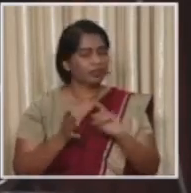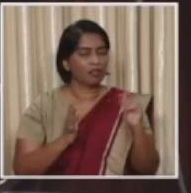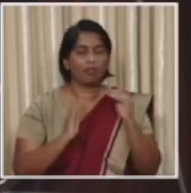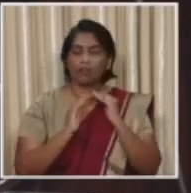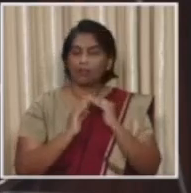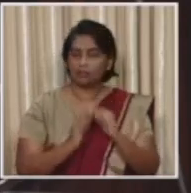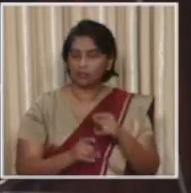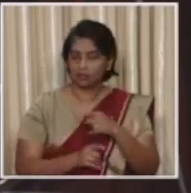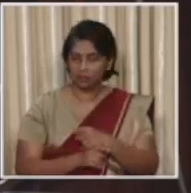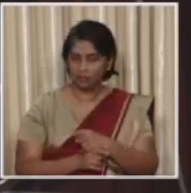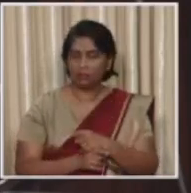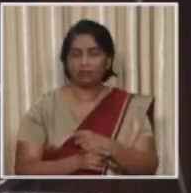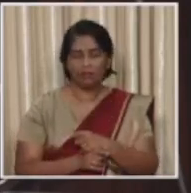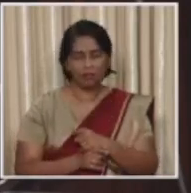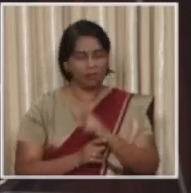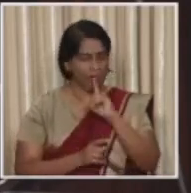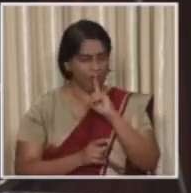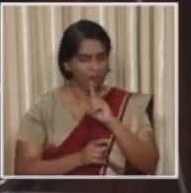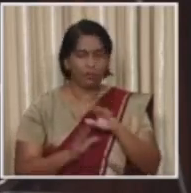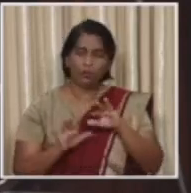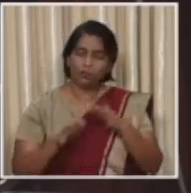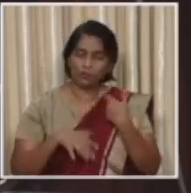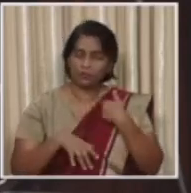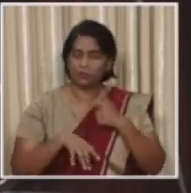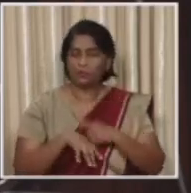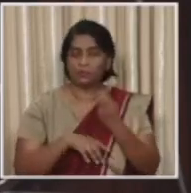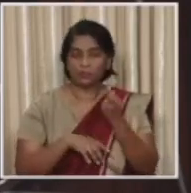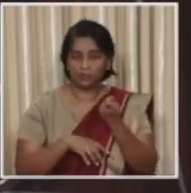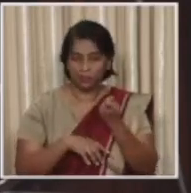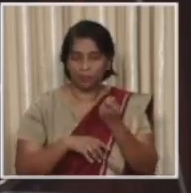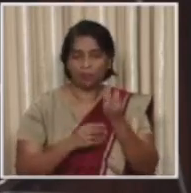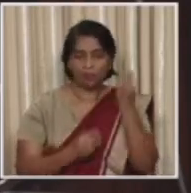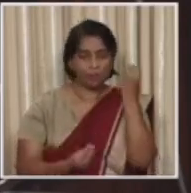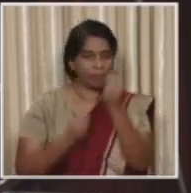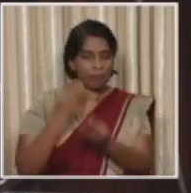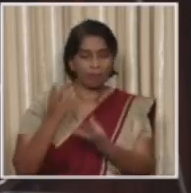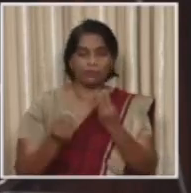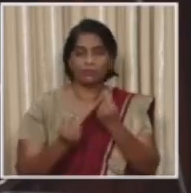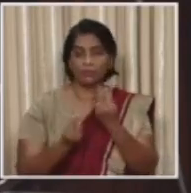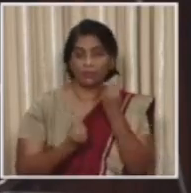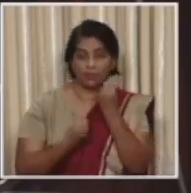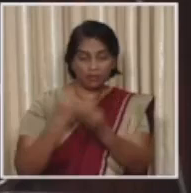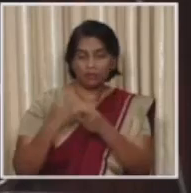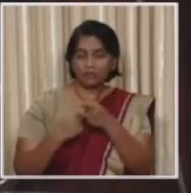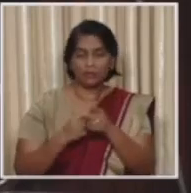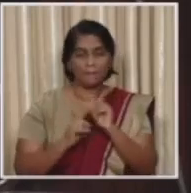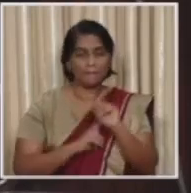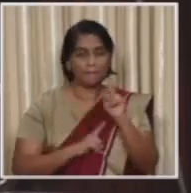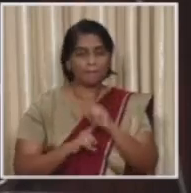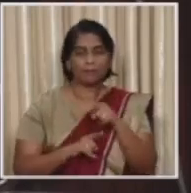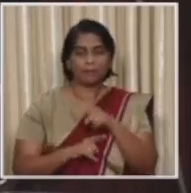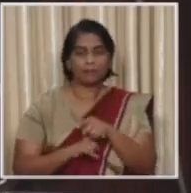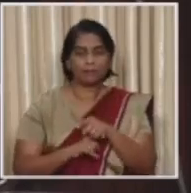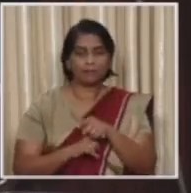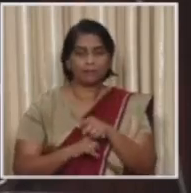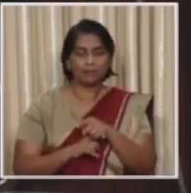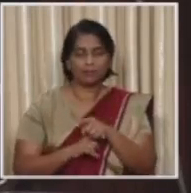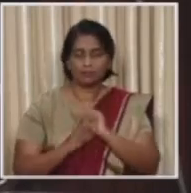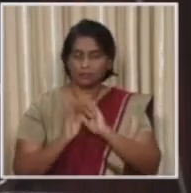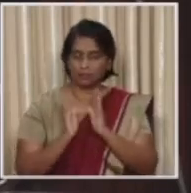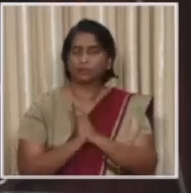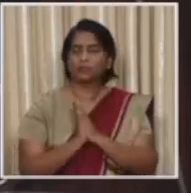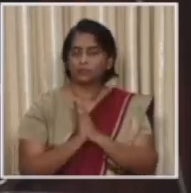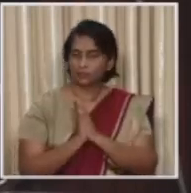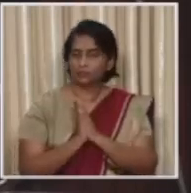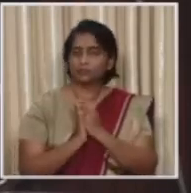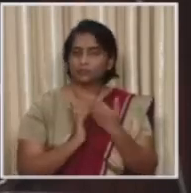කාර්යාලයටත් මේකේ සඳහන් වෙනවා ඕනෑම ආකාරයක මූලාශ්‍රයකින් පරිත්‍යාග තාග සහ ප්‍රධාන වශයෙන් පාර්ලිමේන්තු අයවැය කාර්යාලයට ලැබිය හැකි සියලු මුදල්